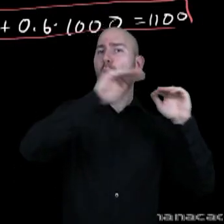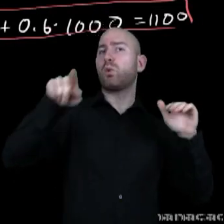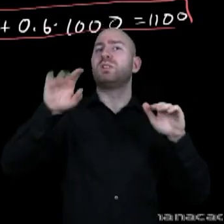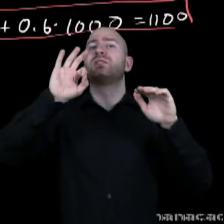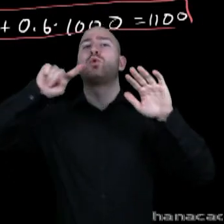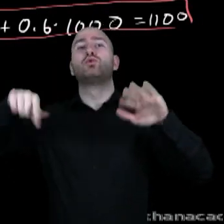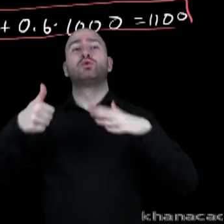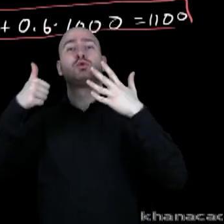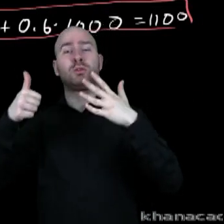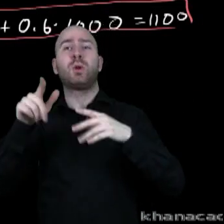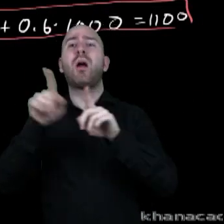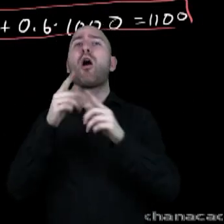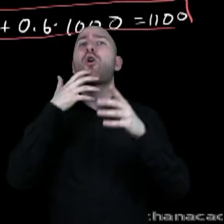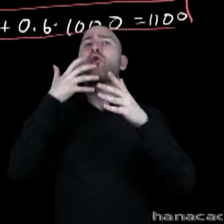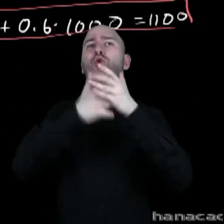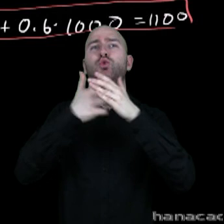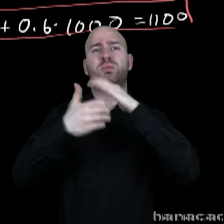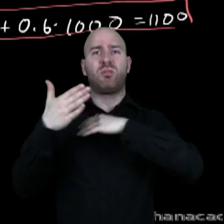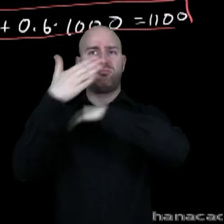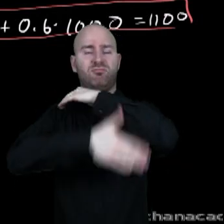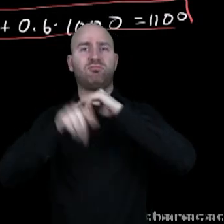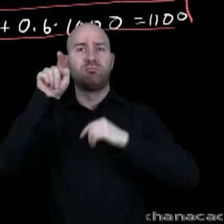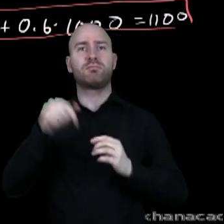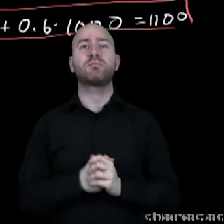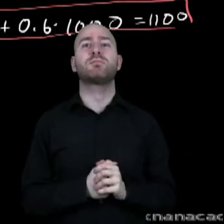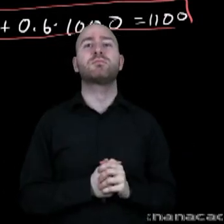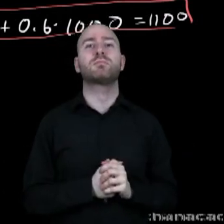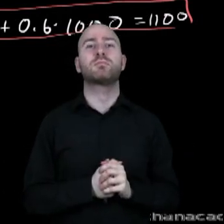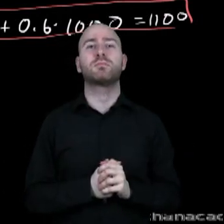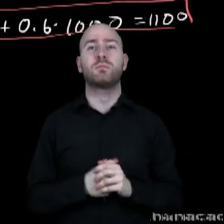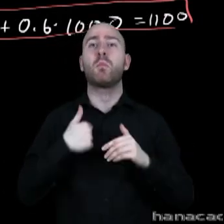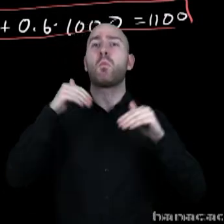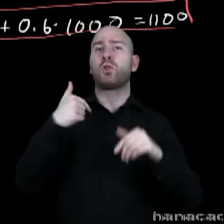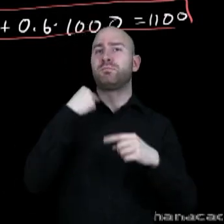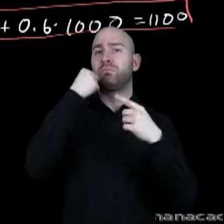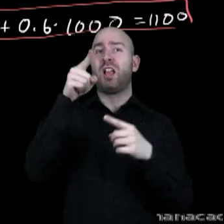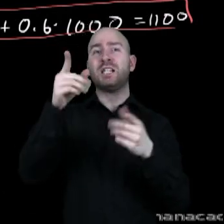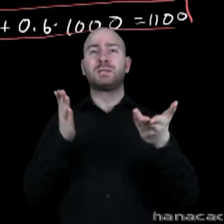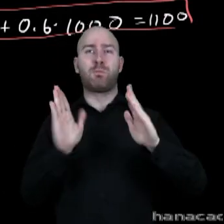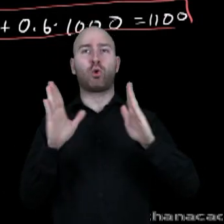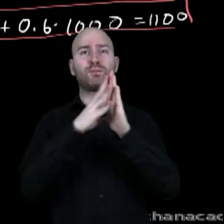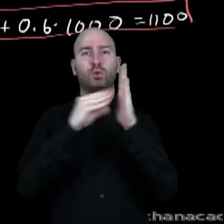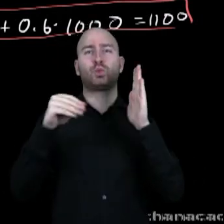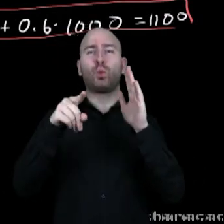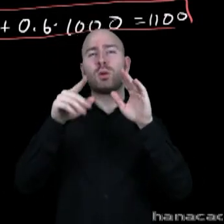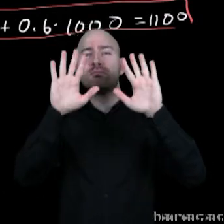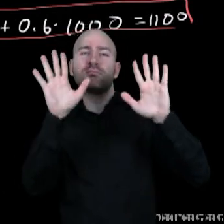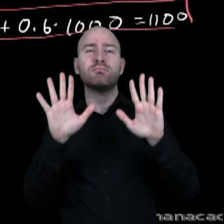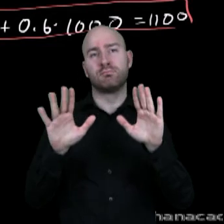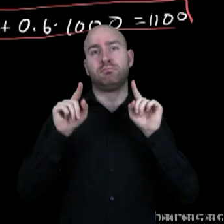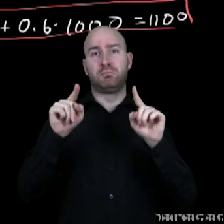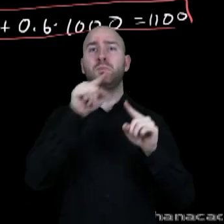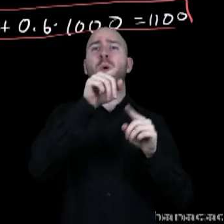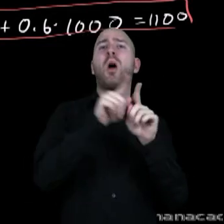konsumpcji była stała i wynosiła 0,6. Krańcowa skłonność do konsumpcji. Można jednak twierdzić, że model powinien być bardziej